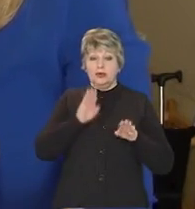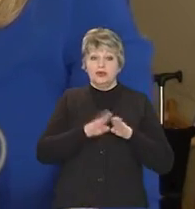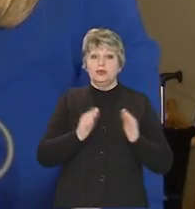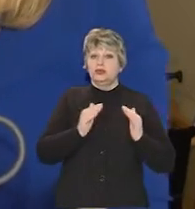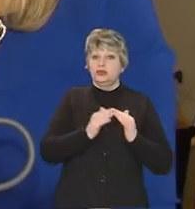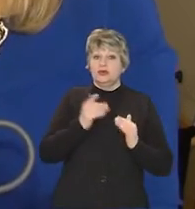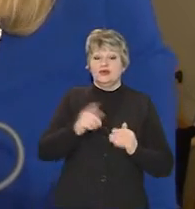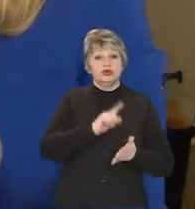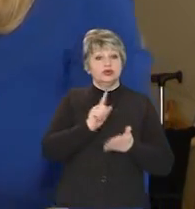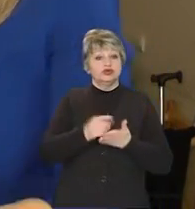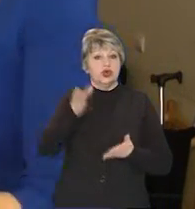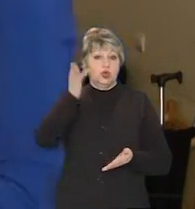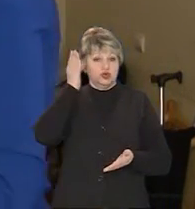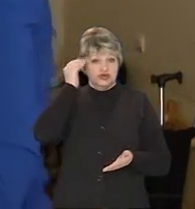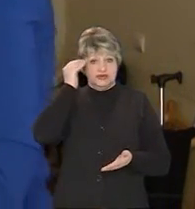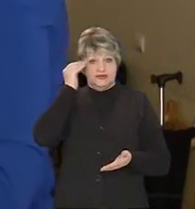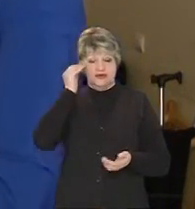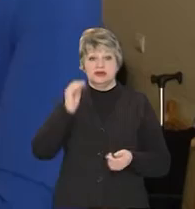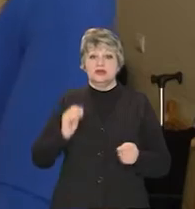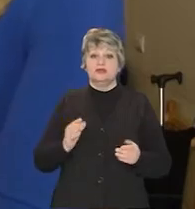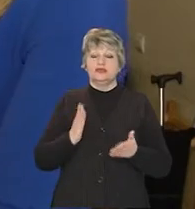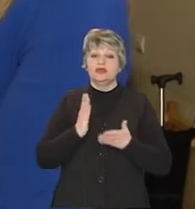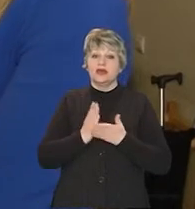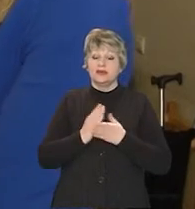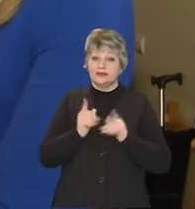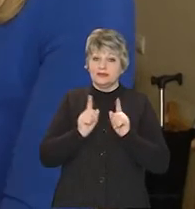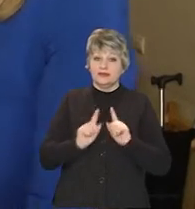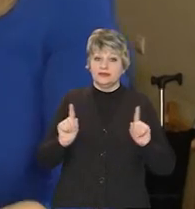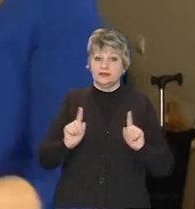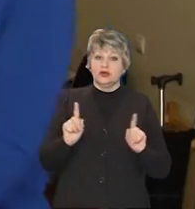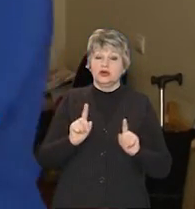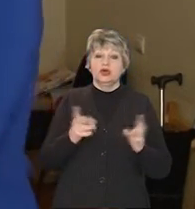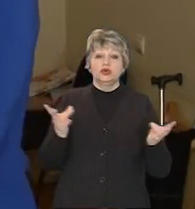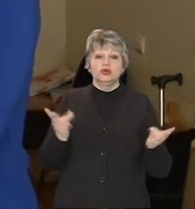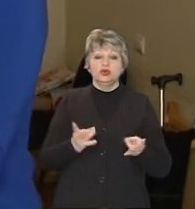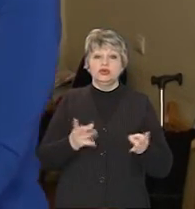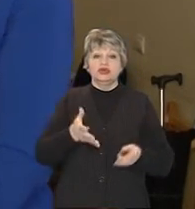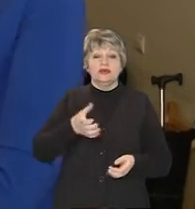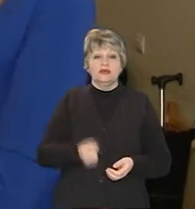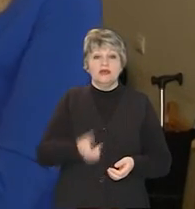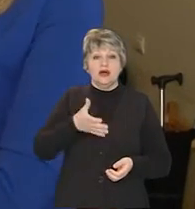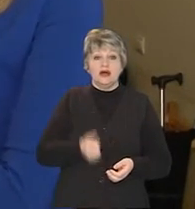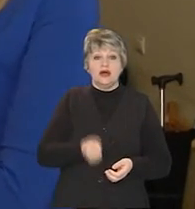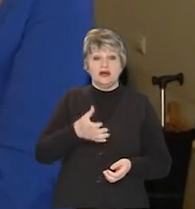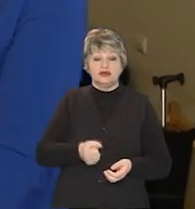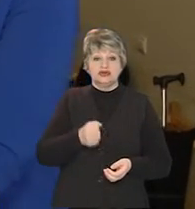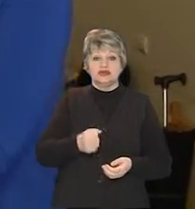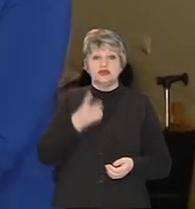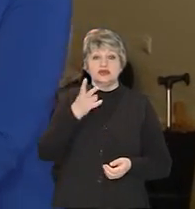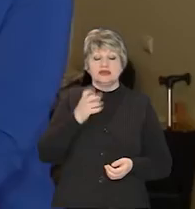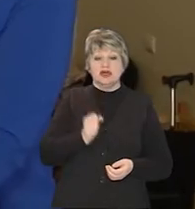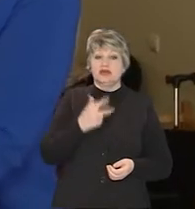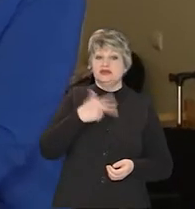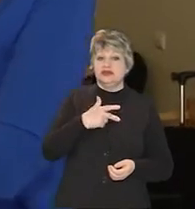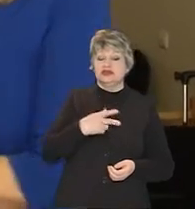дома, вы должны учитывать такой нюанс, что нужно накачивать воздух в манжете